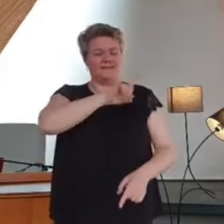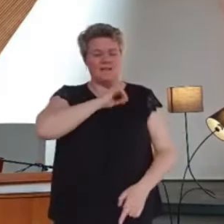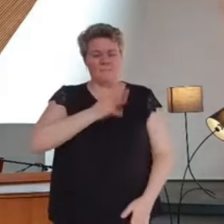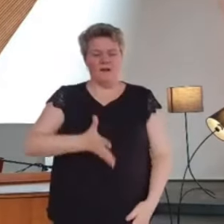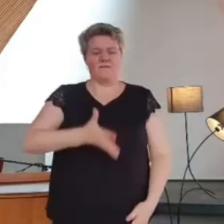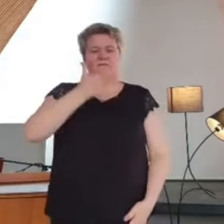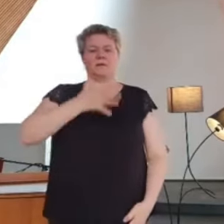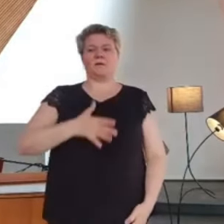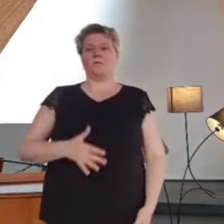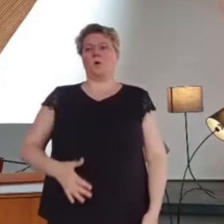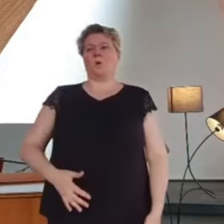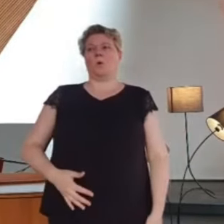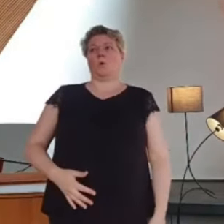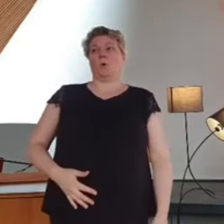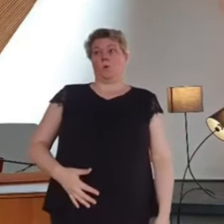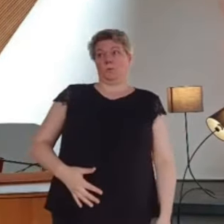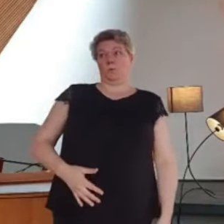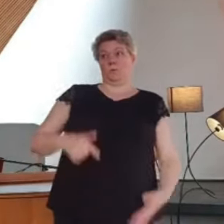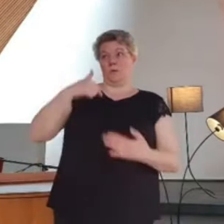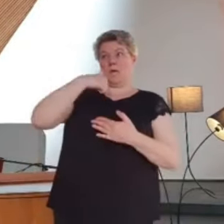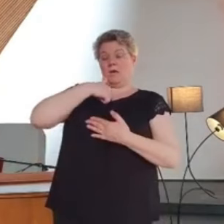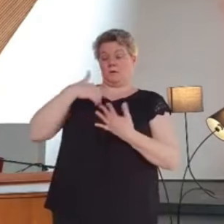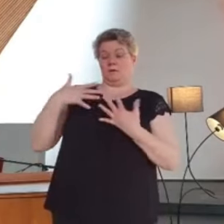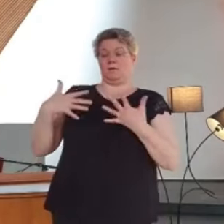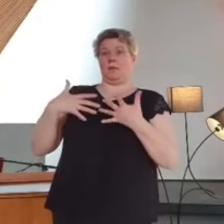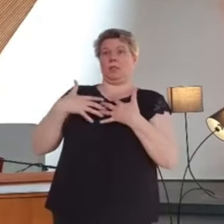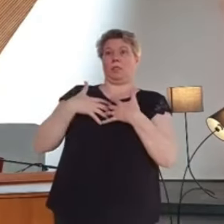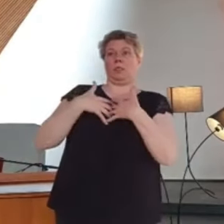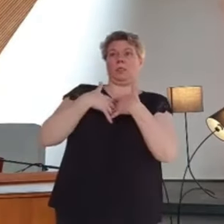Berührungsangst. Hier habe ich eine innere Barriere.